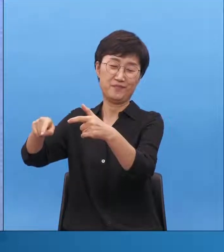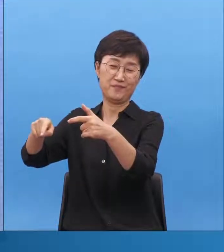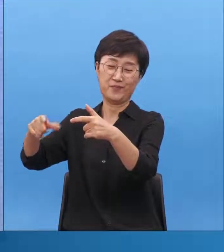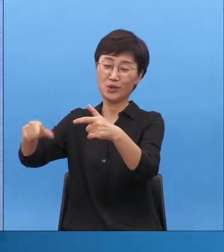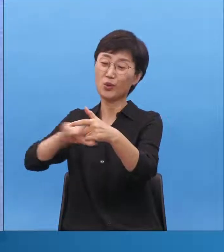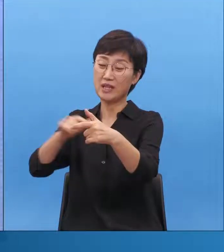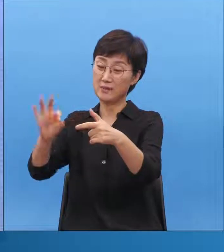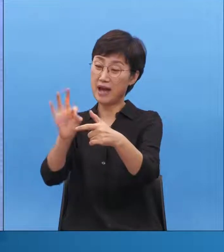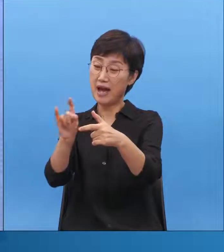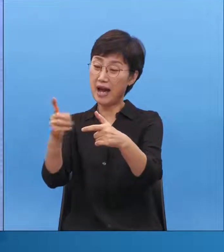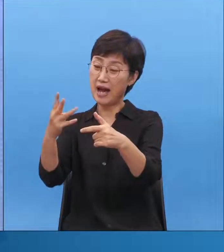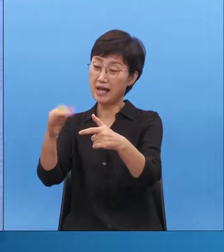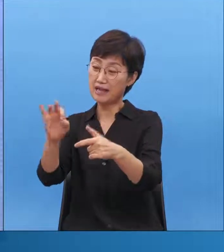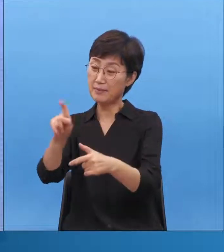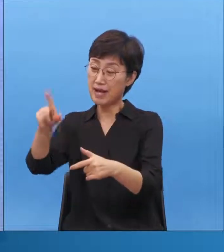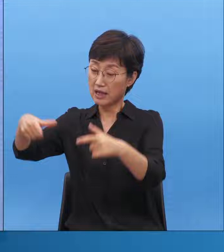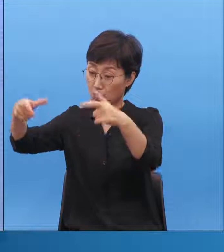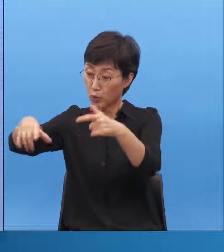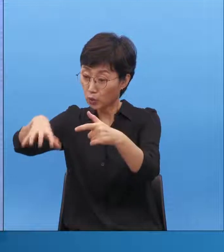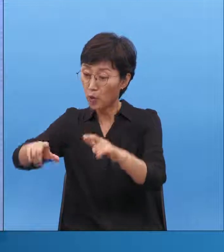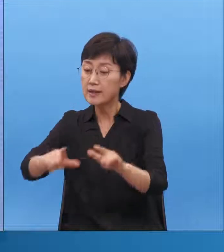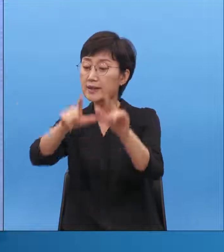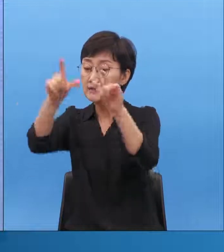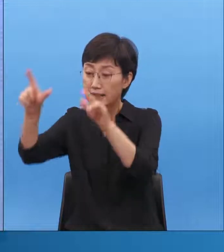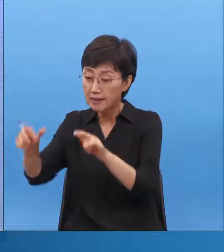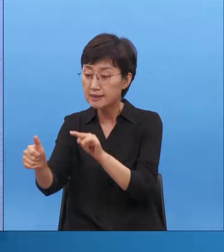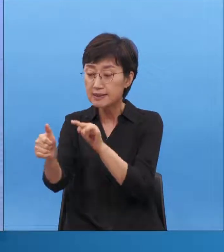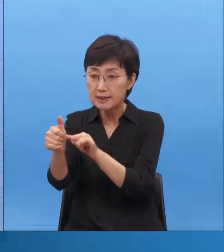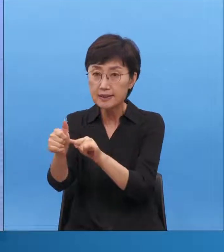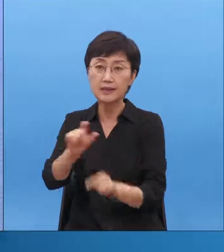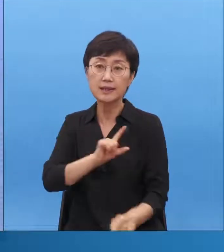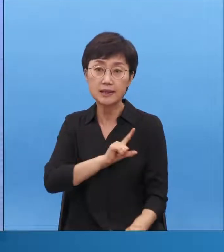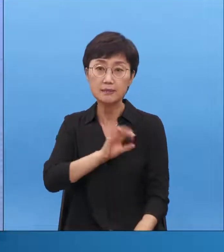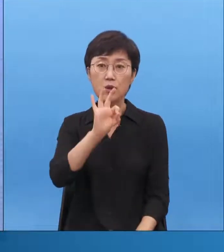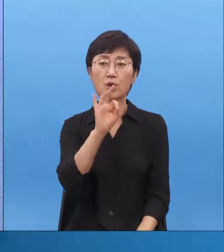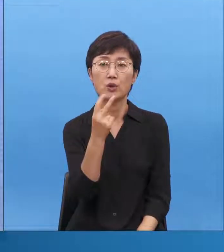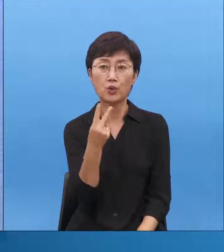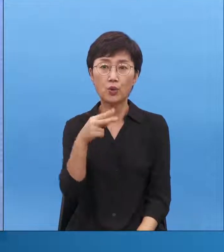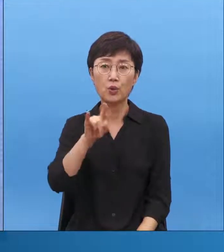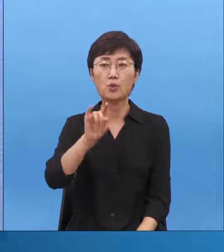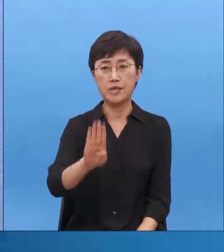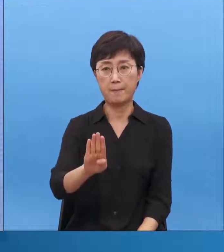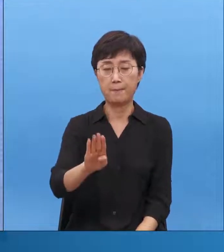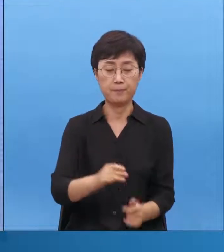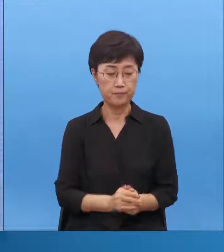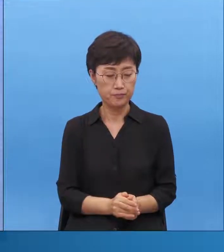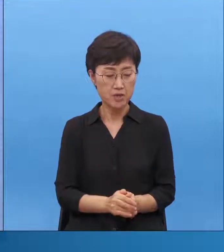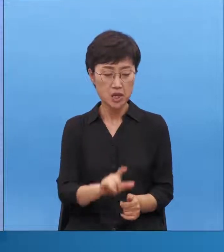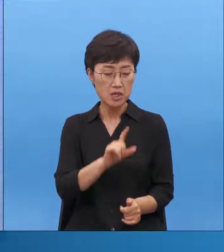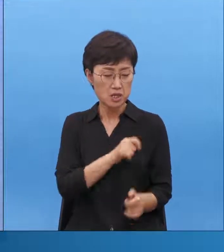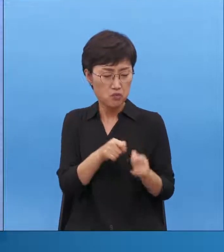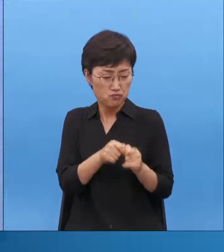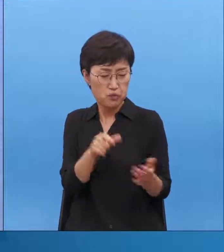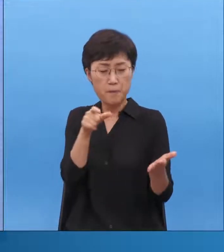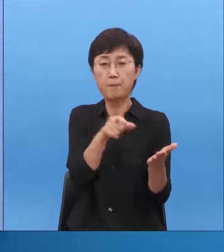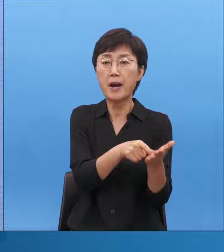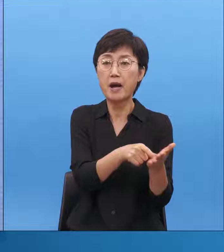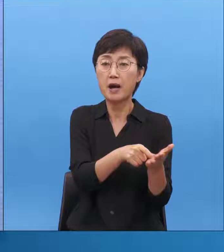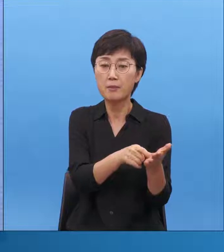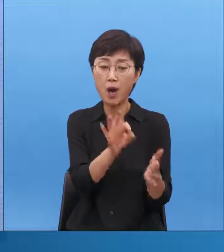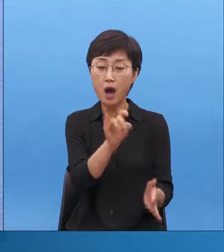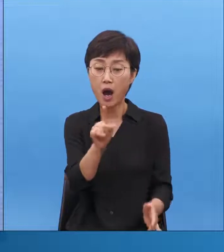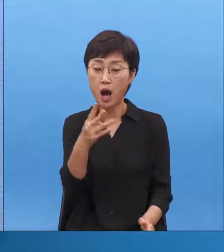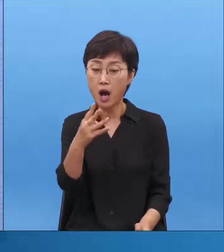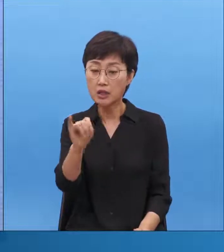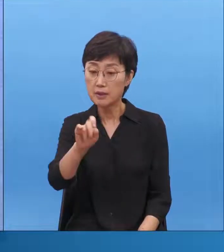so this is a neighborhood at the time in that village around where he was crucified. 그 이름을 말하는 이유가 사무엘의 고향입니다. The